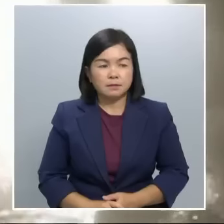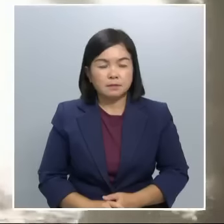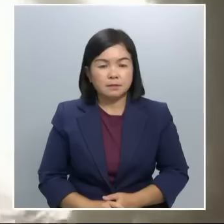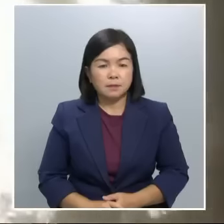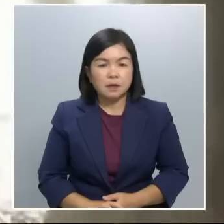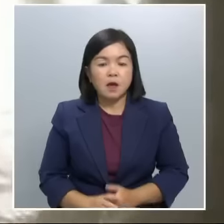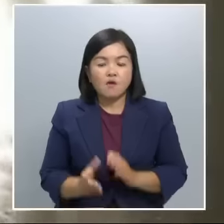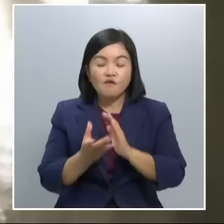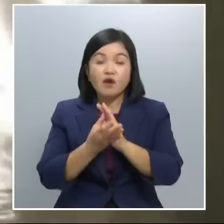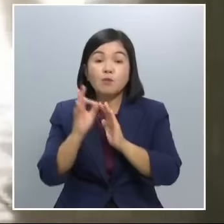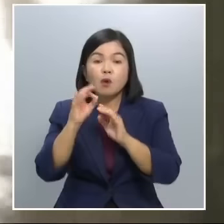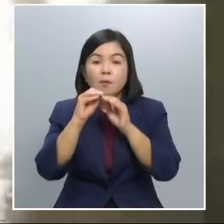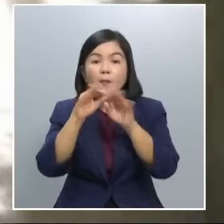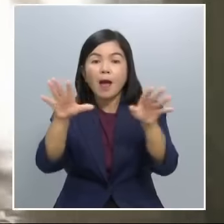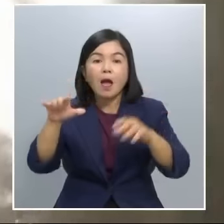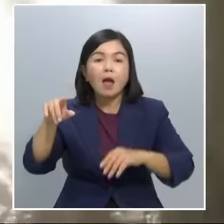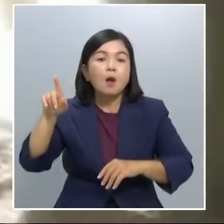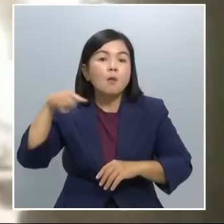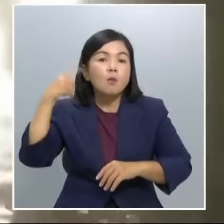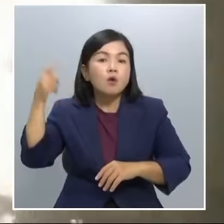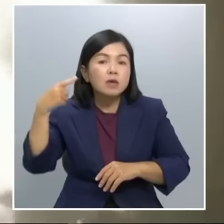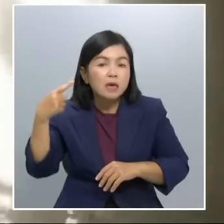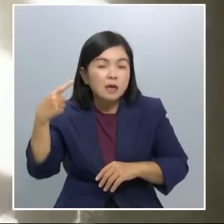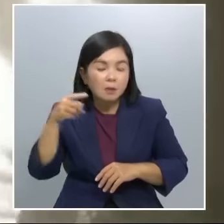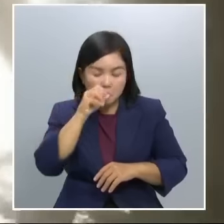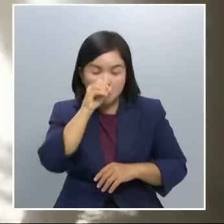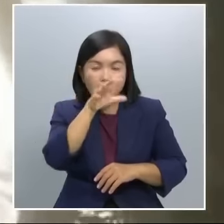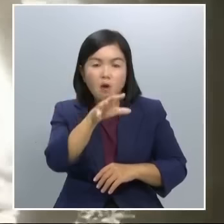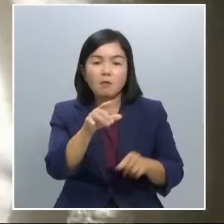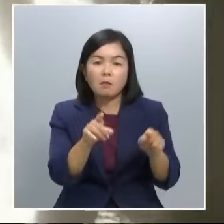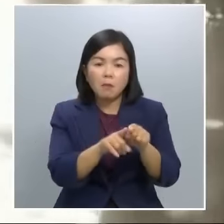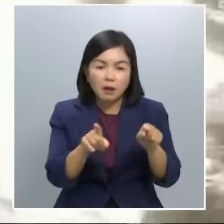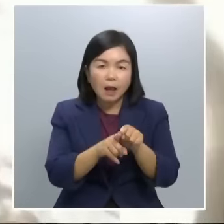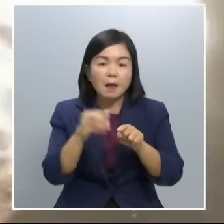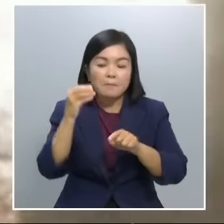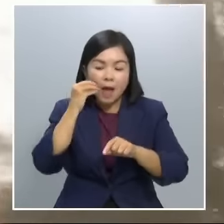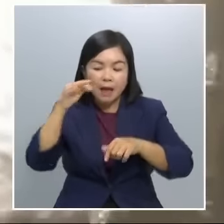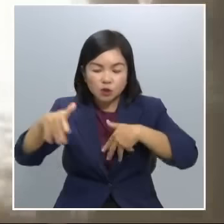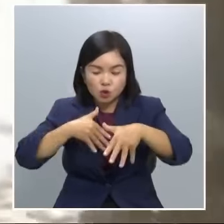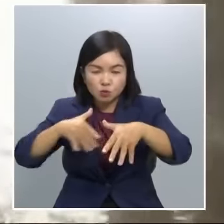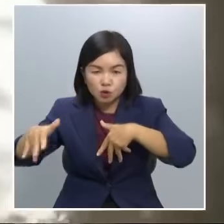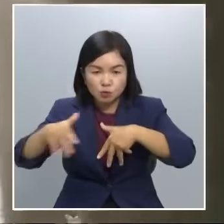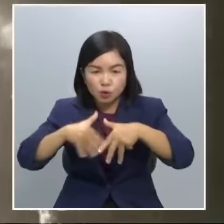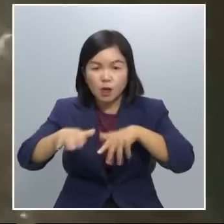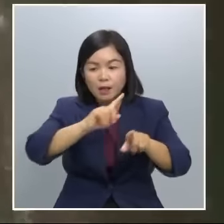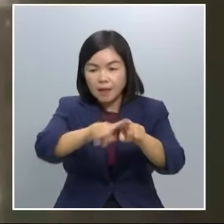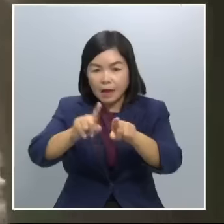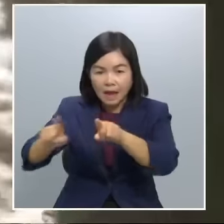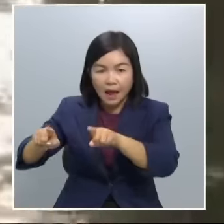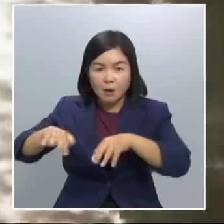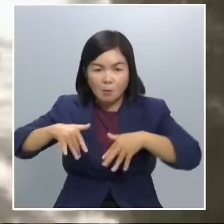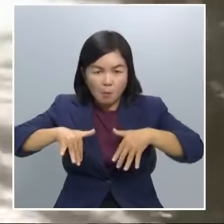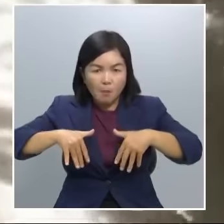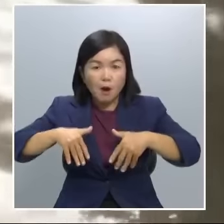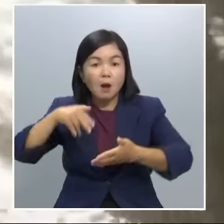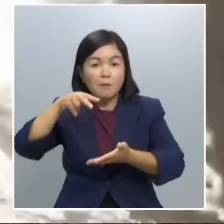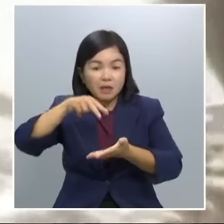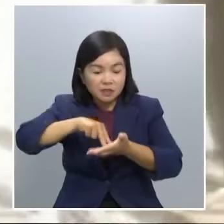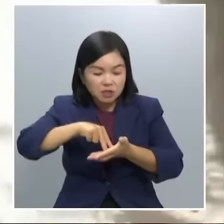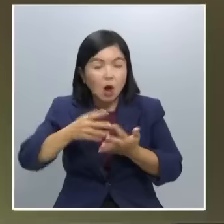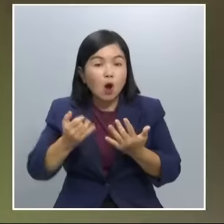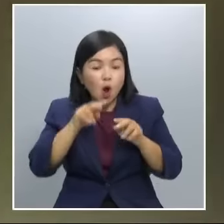ใช้เฟซบุ๊กหญิงแกร่งหัวใจเหล็กมุมหนึ่งทั้งชาวบ้านชุมชนเจ้าหน้าที่มาเฝ้าดูเหตุการณ์แต่ไม่สามารถช่ว